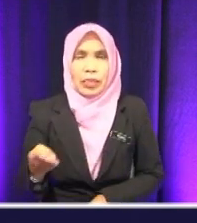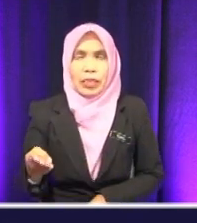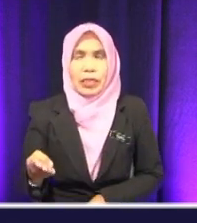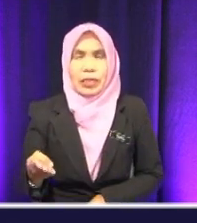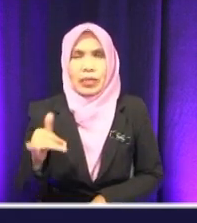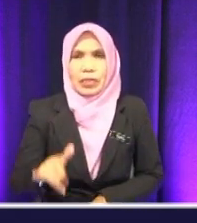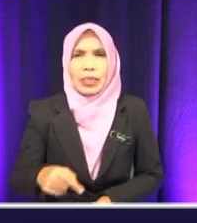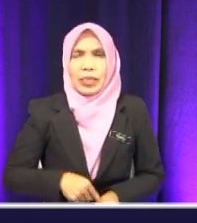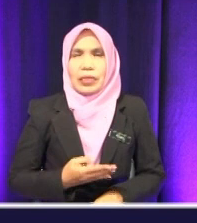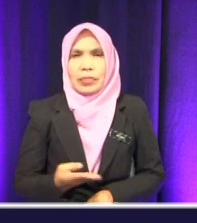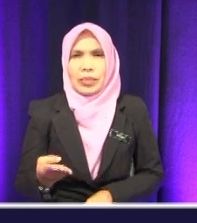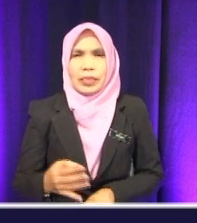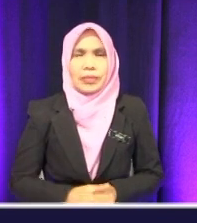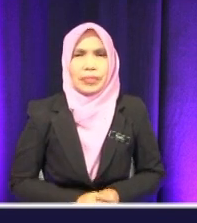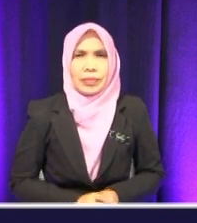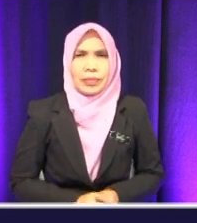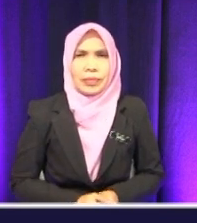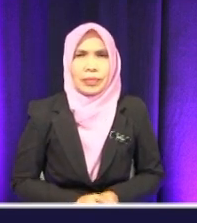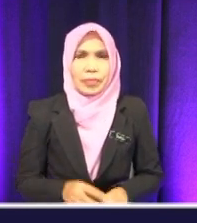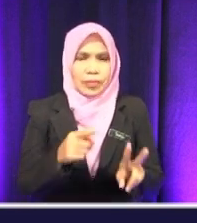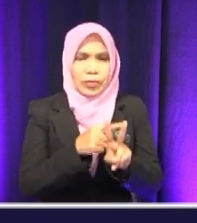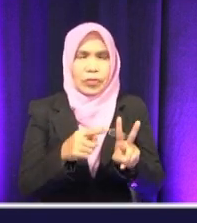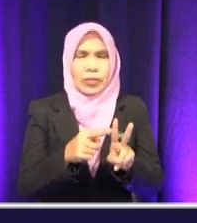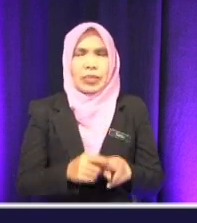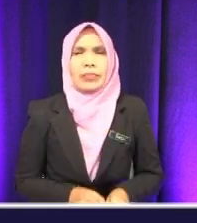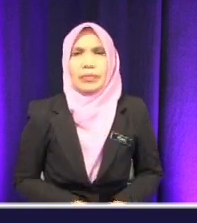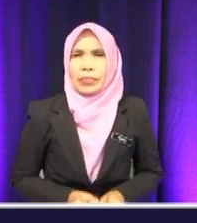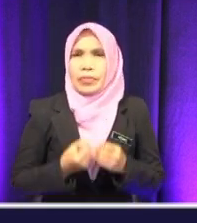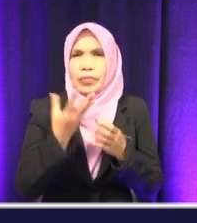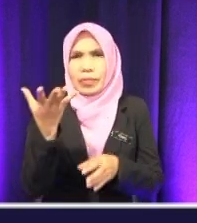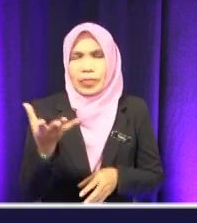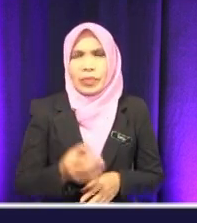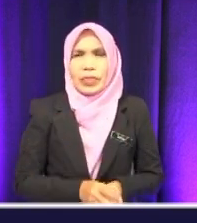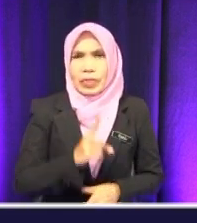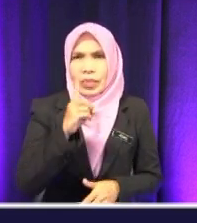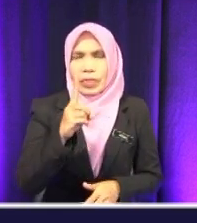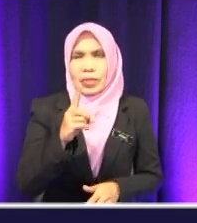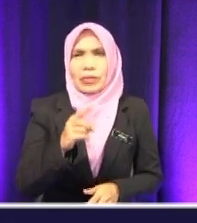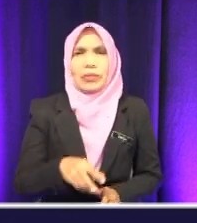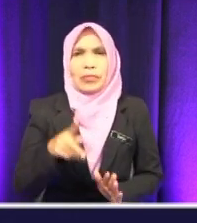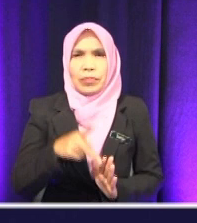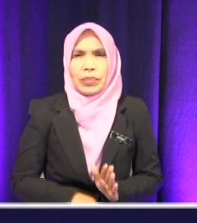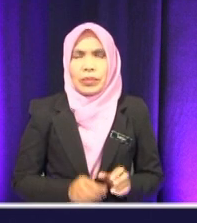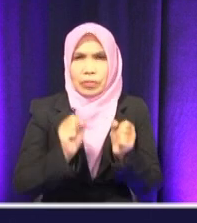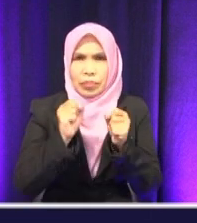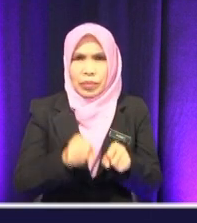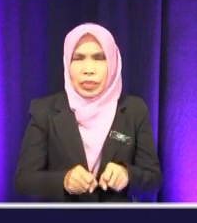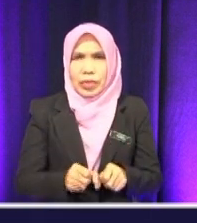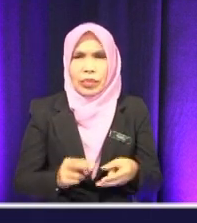soalnya yang kedua Bila saatnya tekan satu pembeli ubah